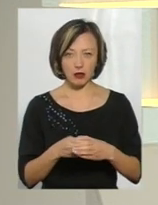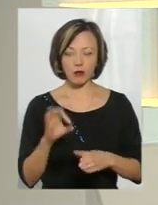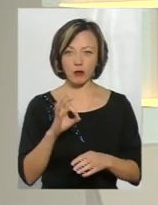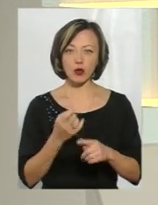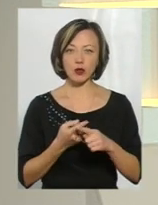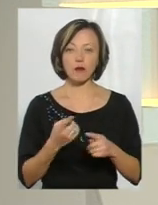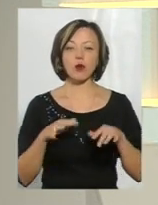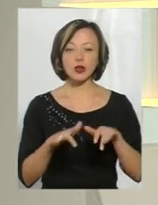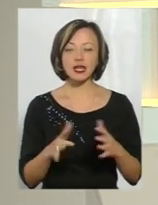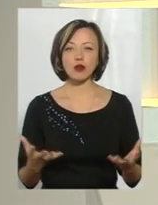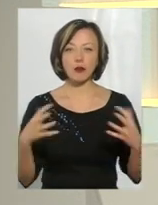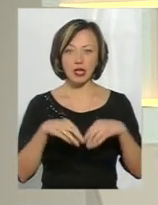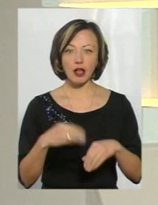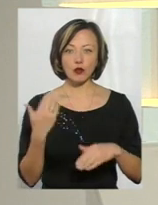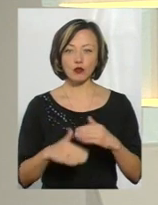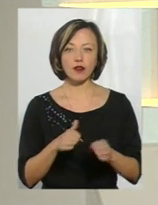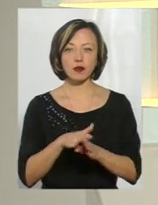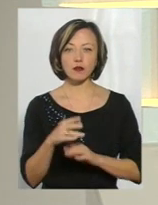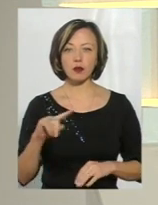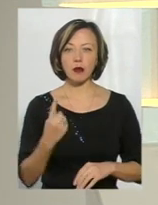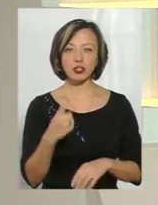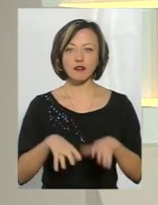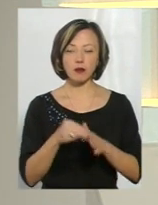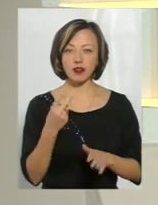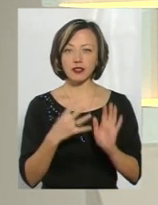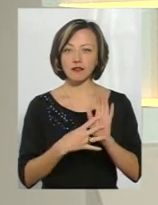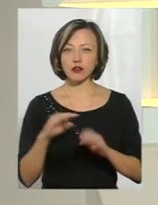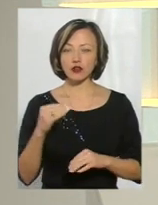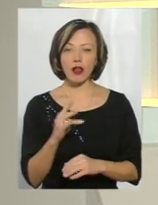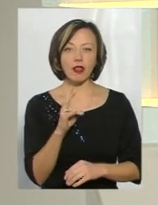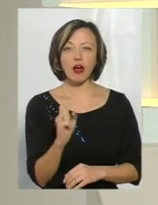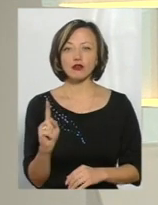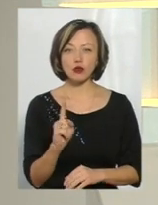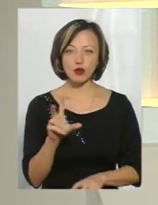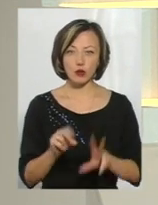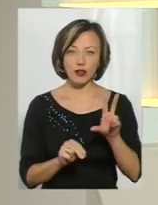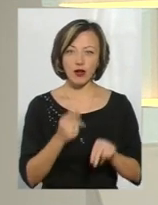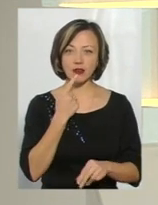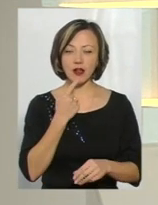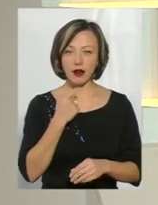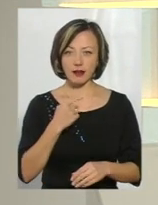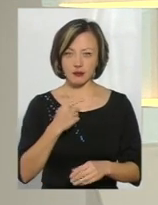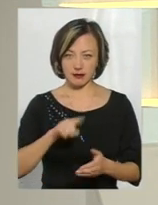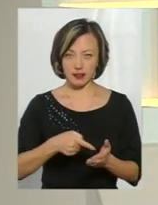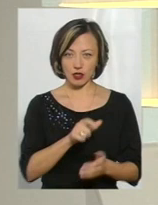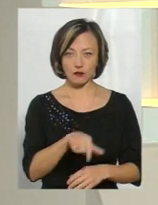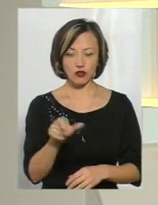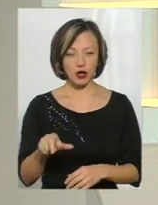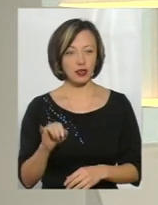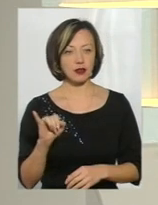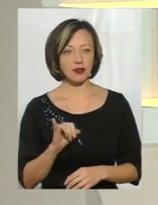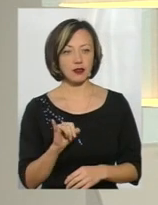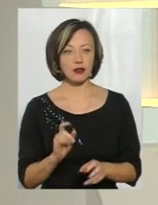процес об'єднання вже відбувся, перші вибори 29 жовтня. На що сподіваються красилівчани і,